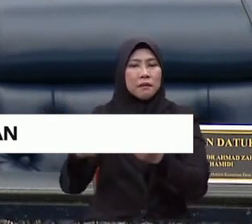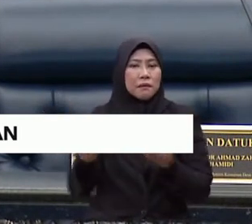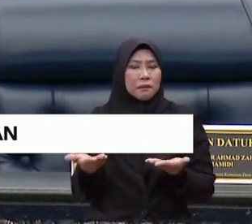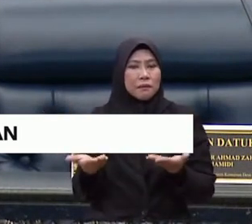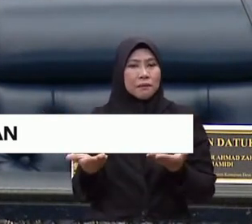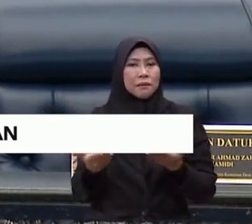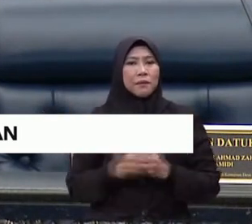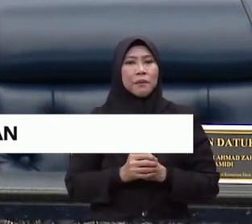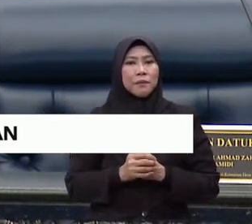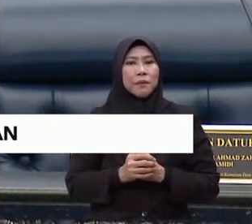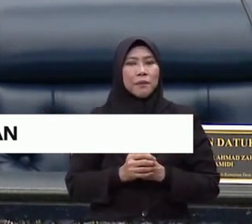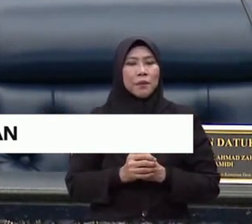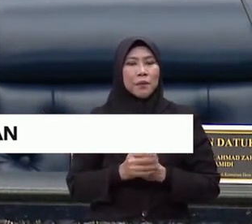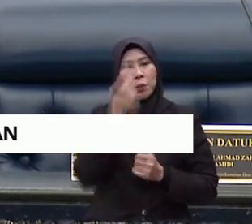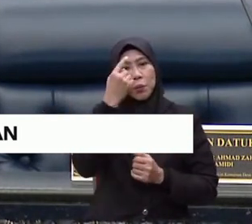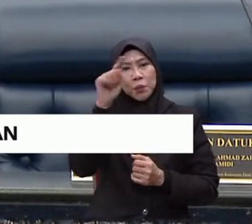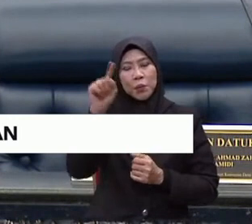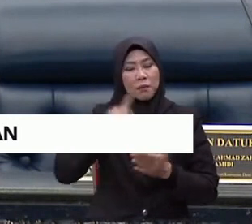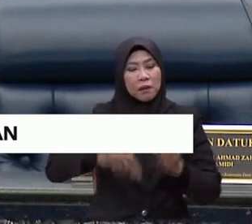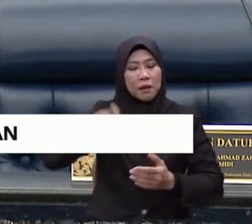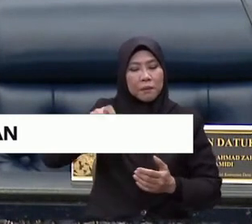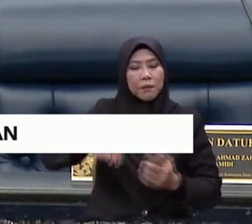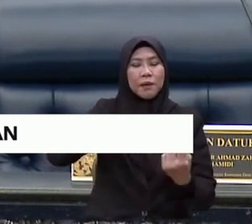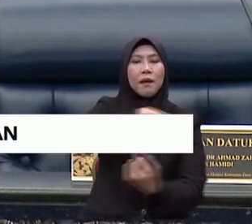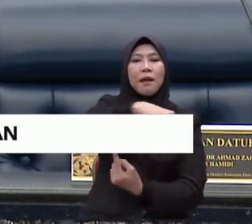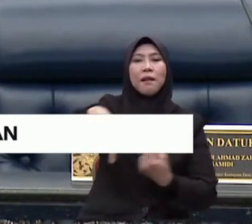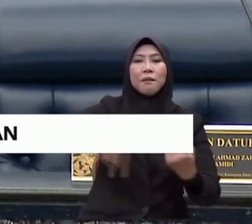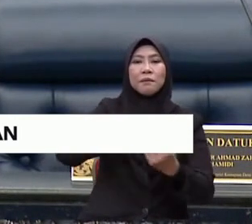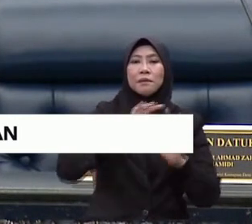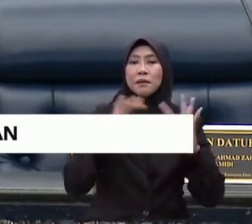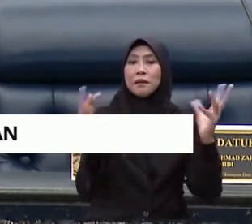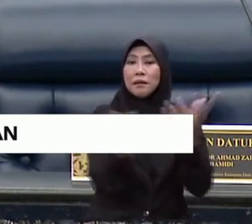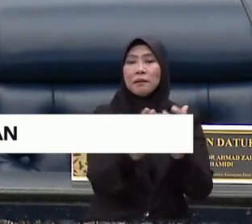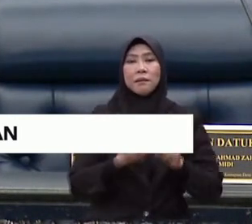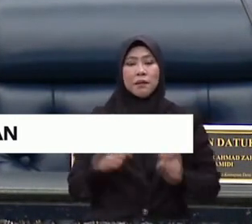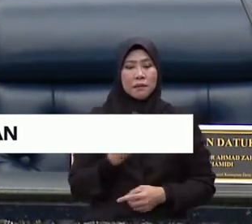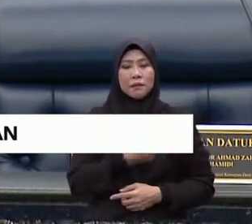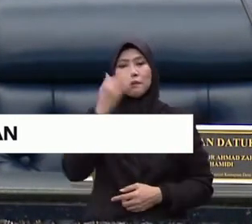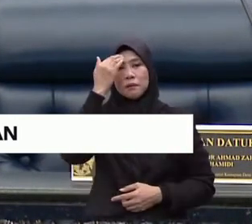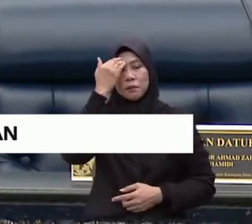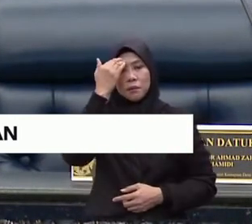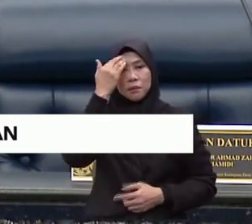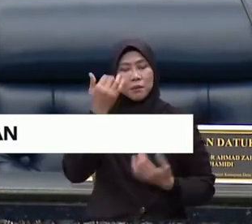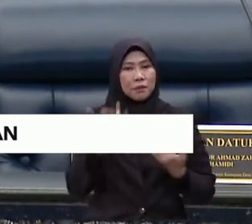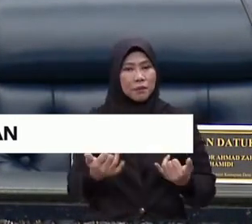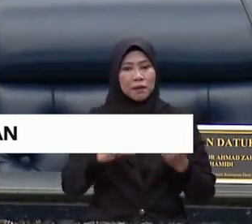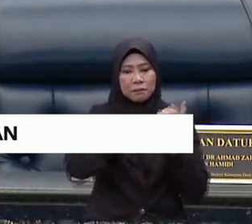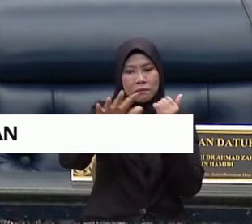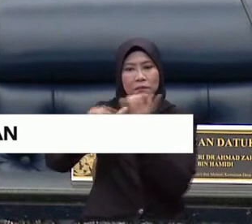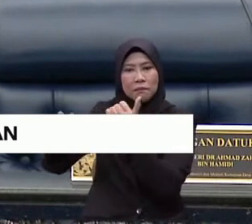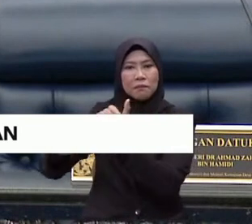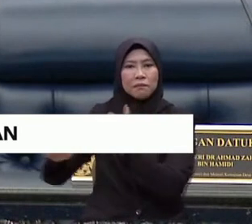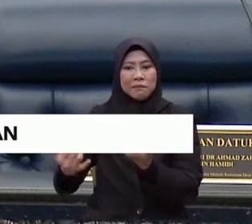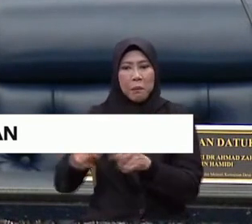sebagai untuk memenuhi kebutuhan alam sekitar tapi pada masa sama kita sudah bahwa ada plobi-lobi yaitu